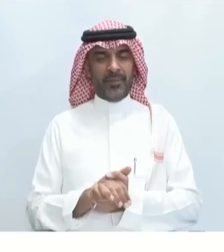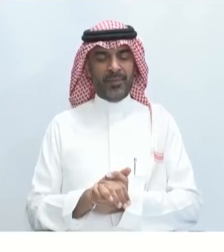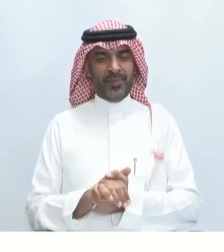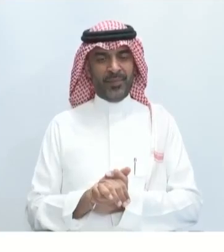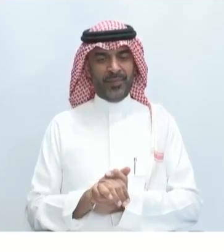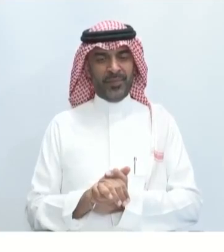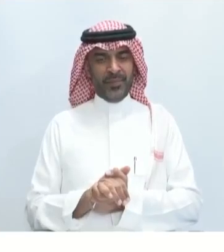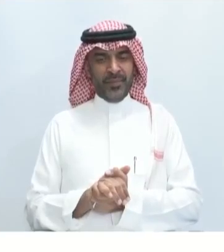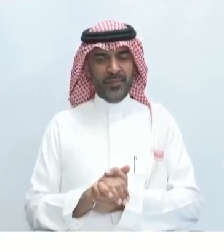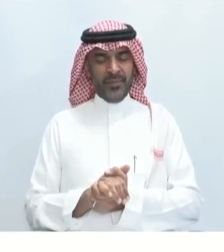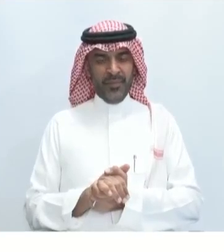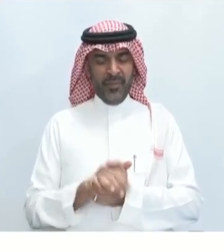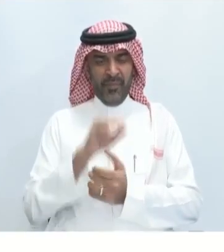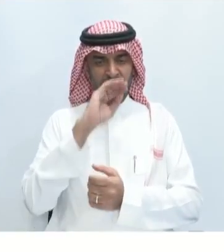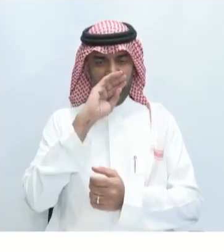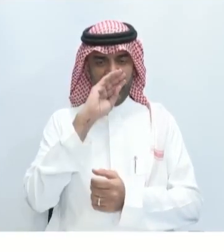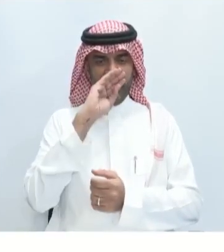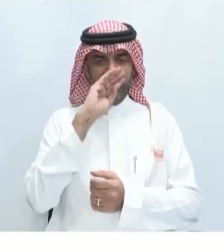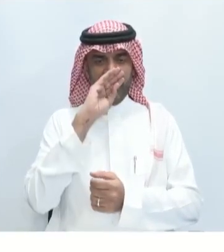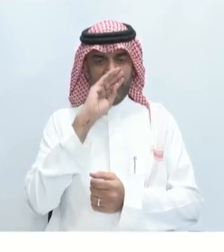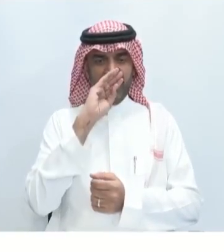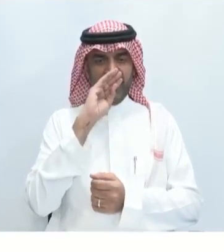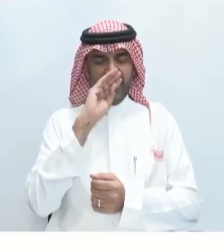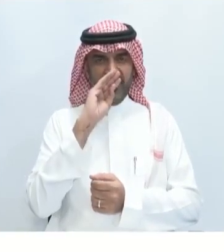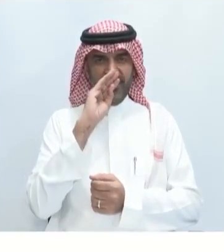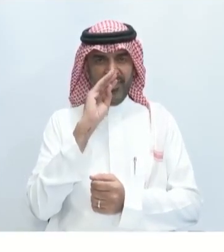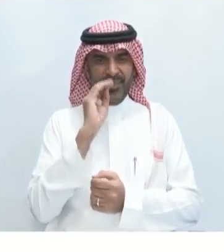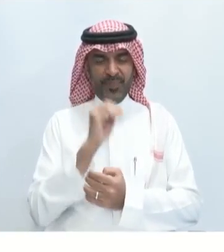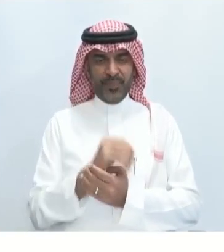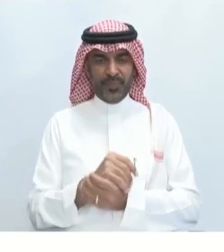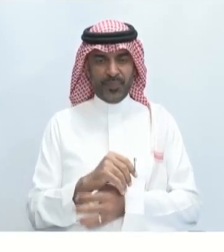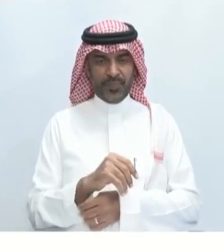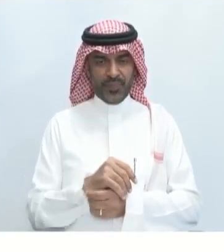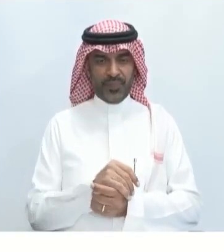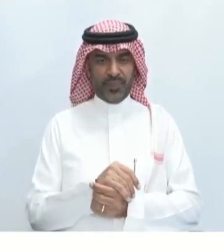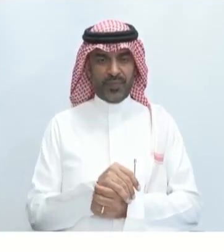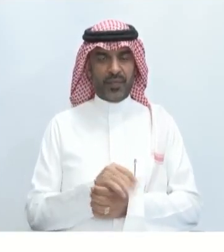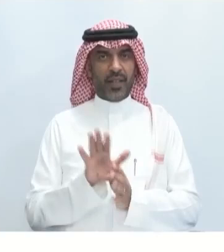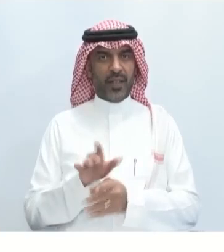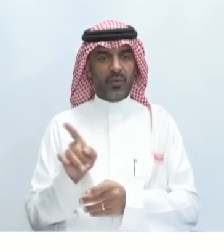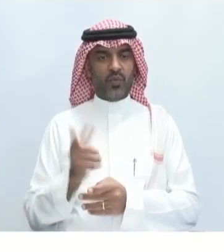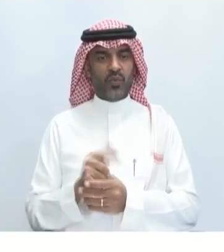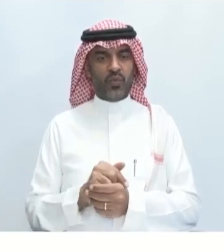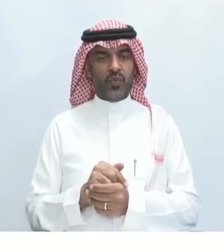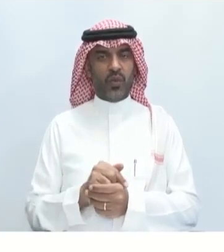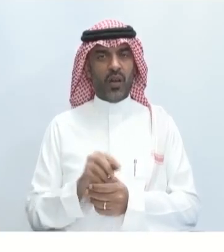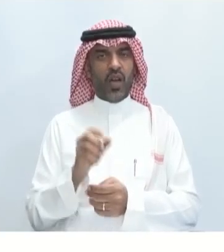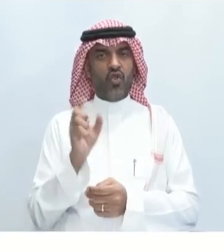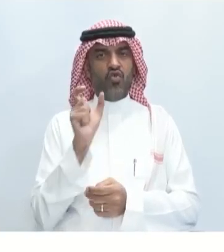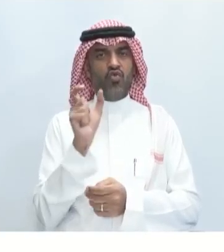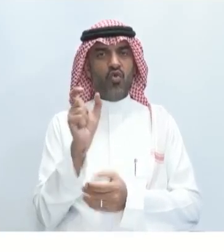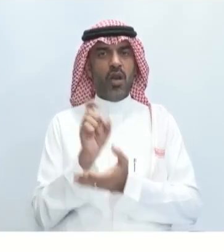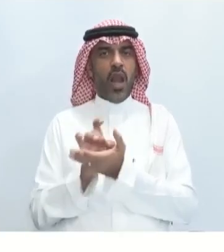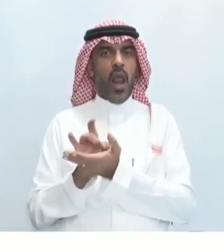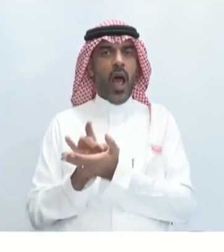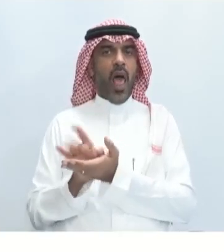الحرف الناصب هو كي ما علامه نصب يكونوا وافعال الخمسه اذا حذف النون